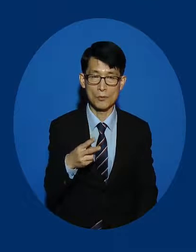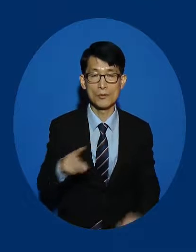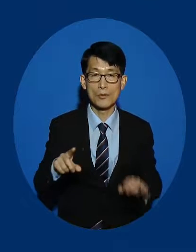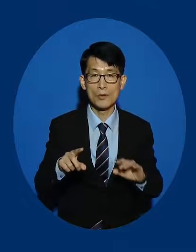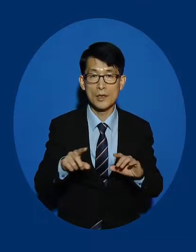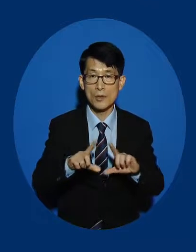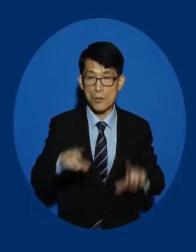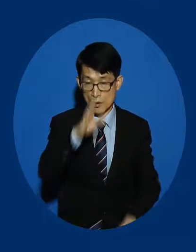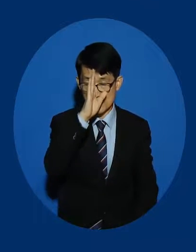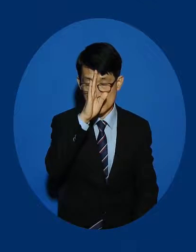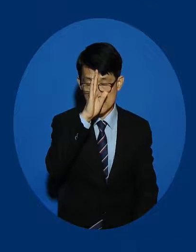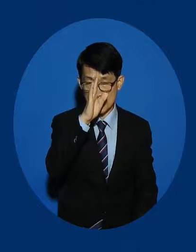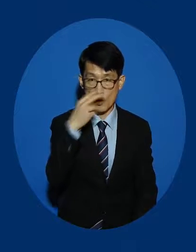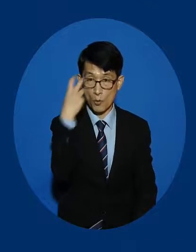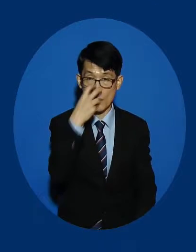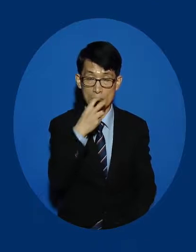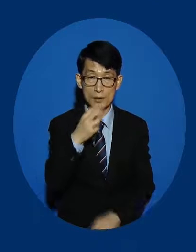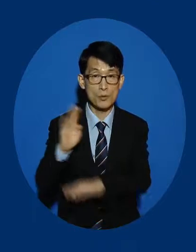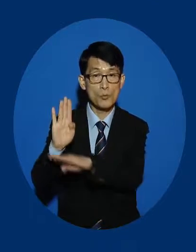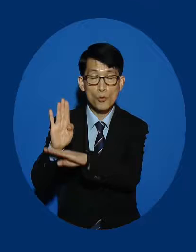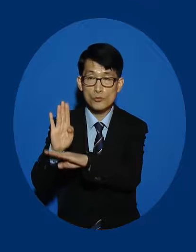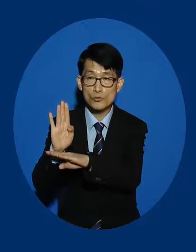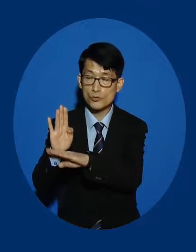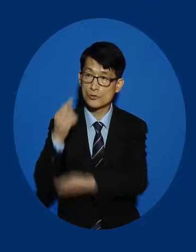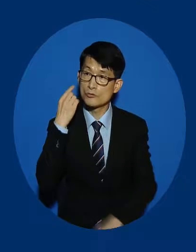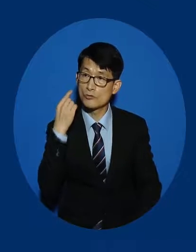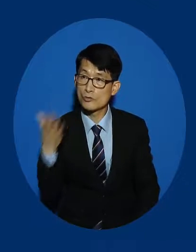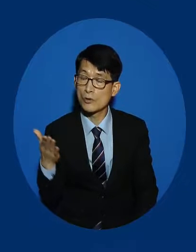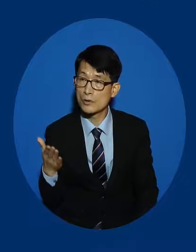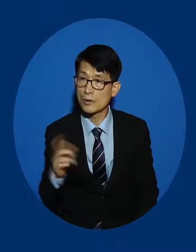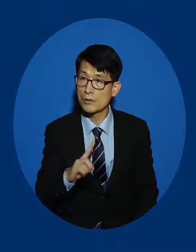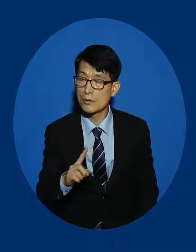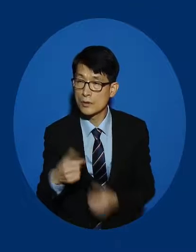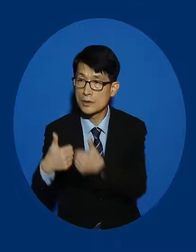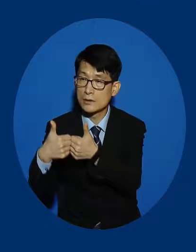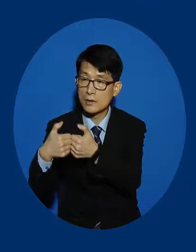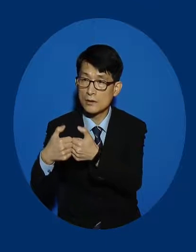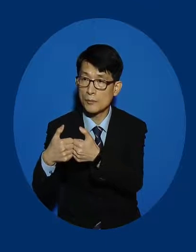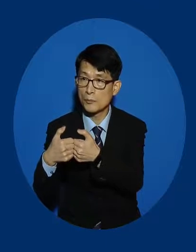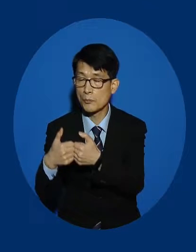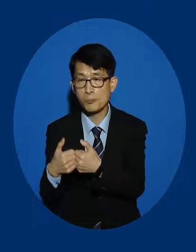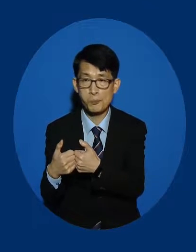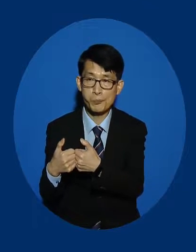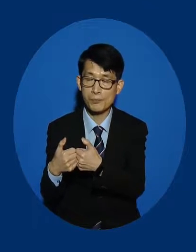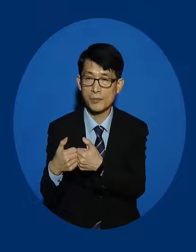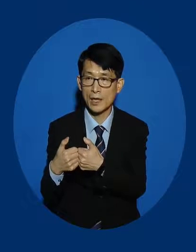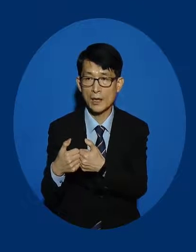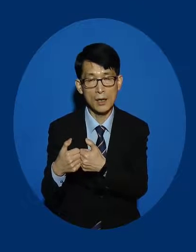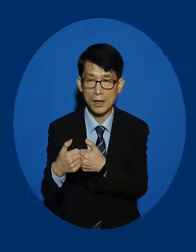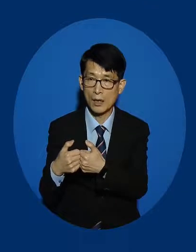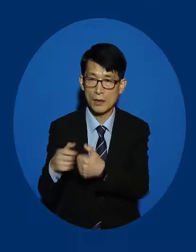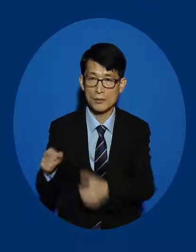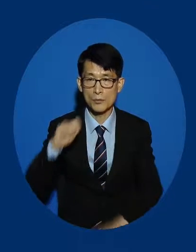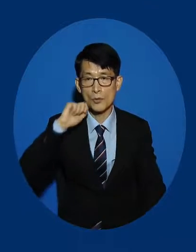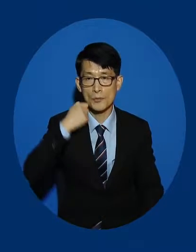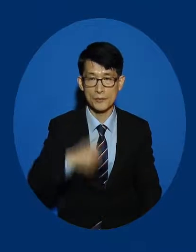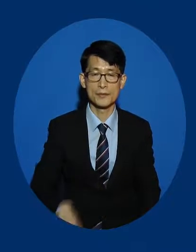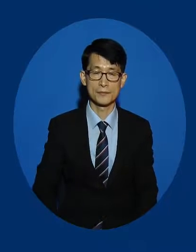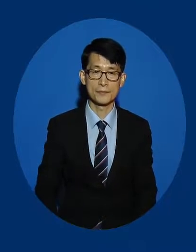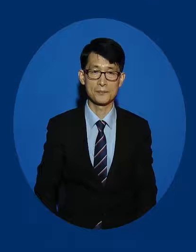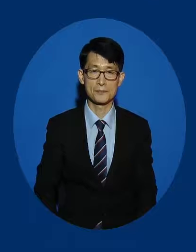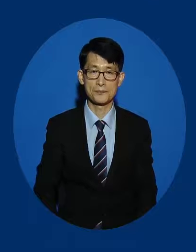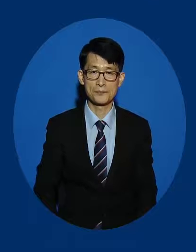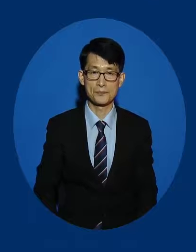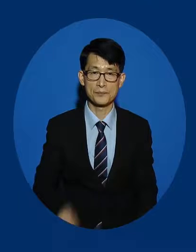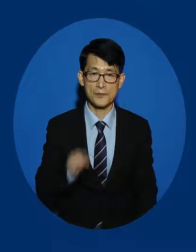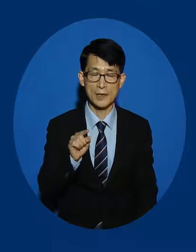1339 질병관리본부에서의 문의 그냥 상담도 할 수 없는 질병 상담도 할 수 없는 그런 상황이 벌어지고 그랬습니다. 그래서 그